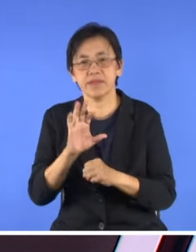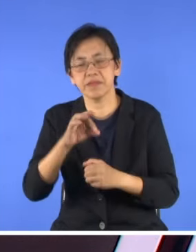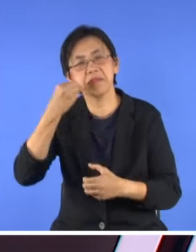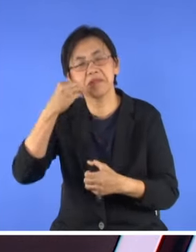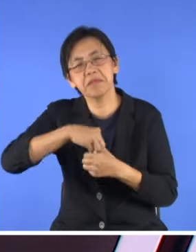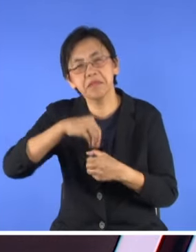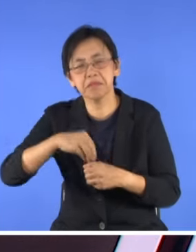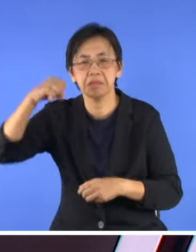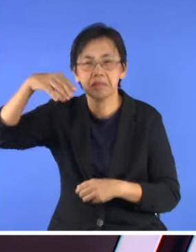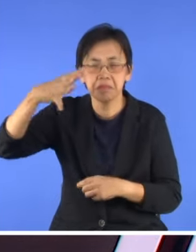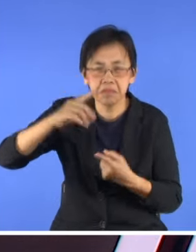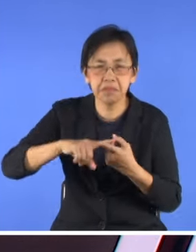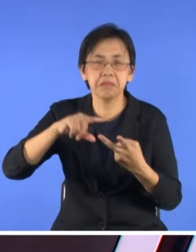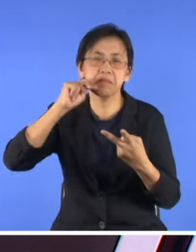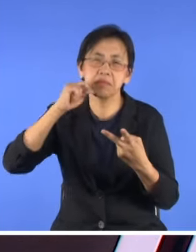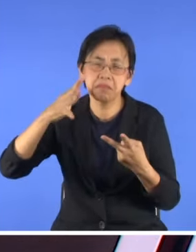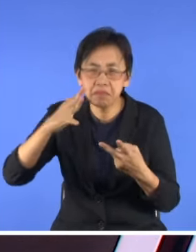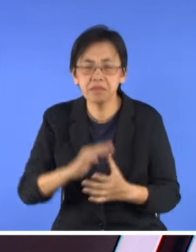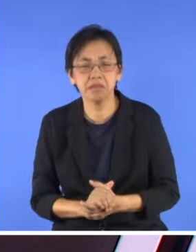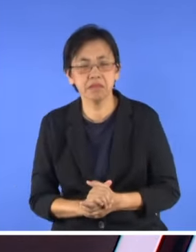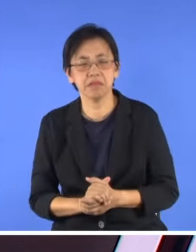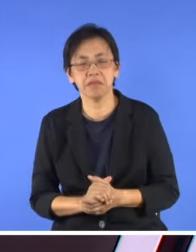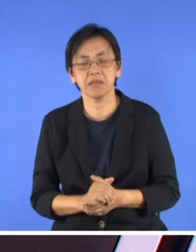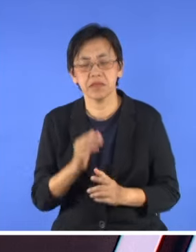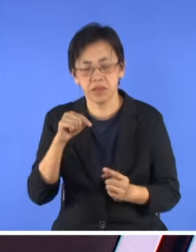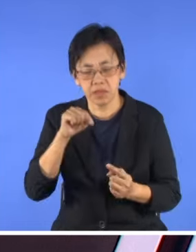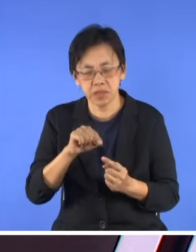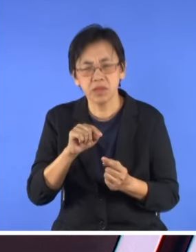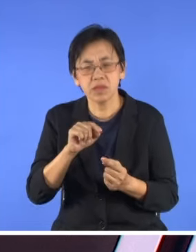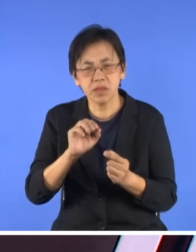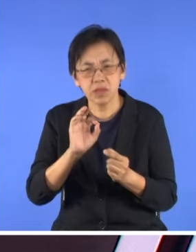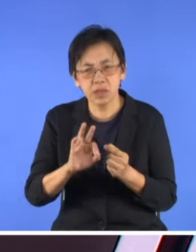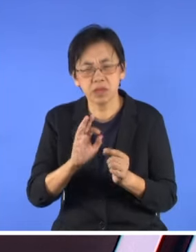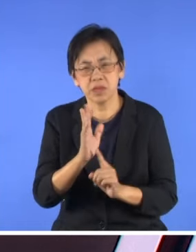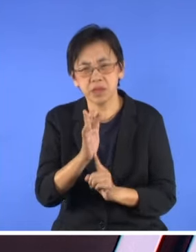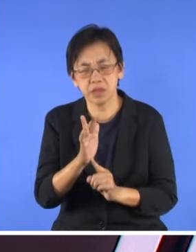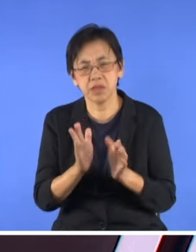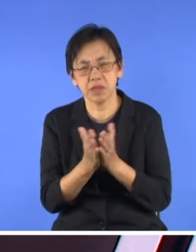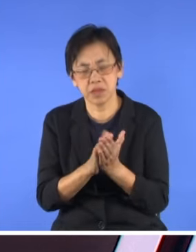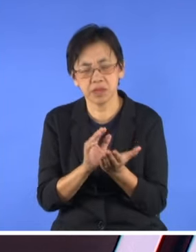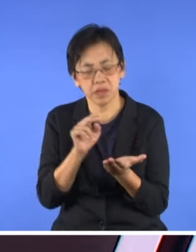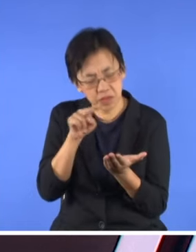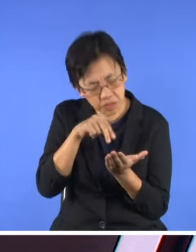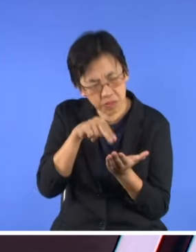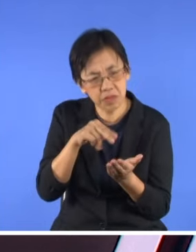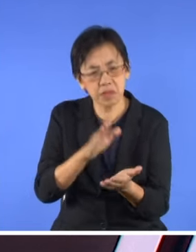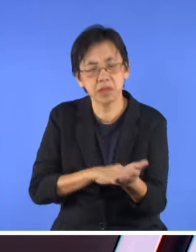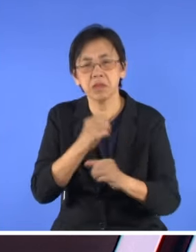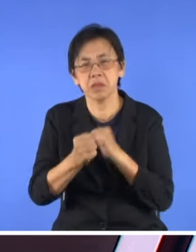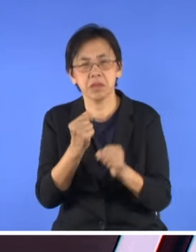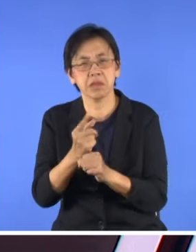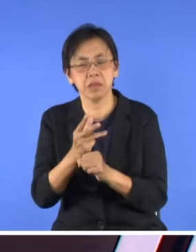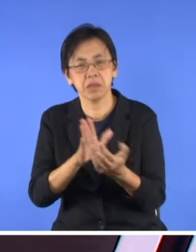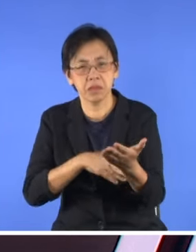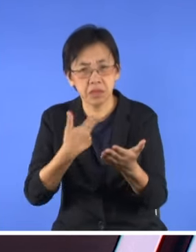ไหร้น้ำนะครับบ้านเพิงพักนะฮะเจ้าจุดเทียนพรรษาเนี่ยนะครับในการดูหนังสืออเป็นอย่างนี้มาหลายปีนะไม่ใช่